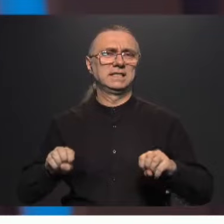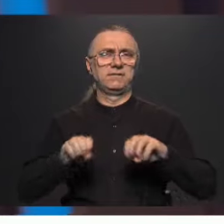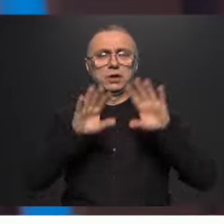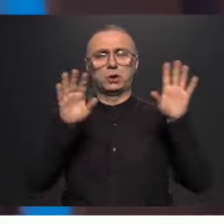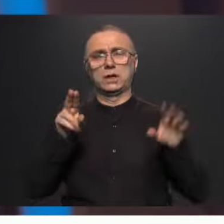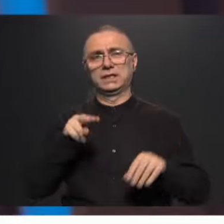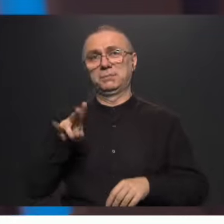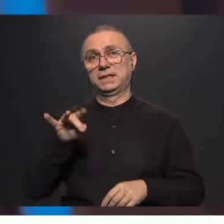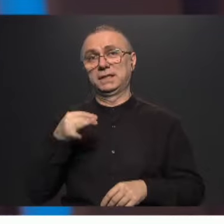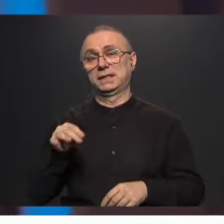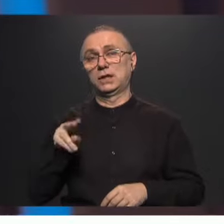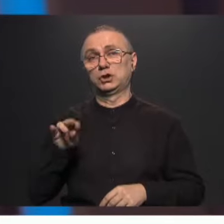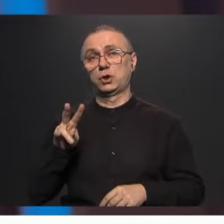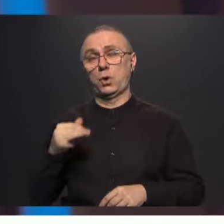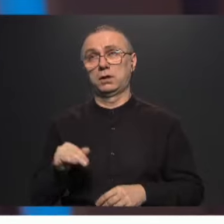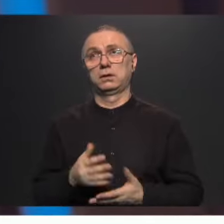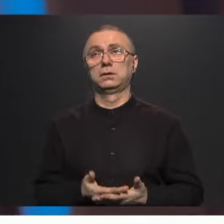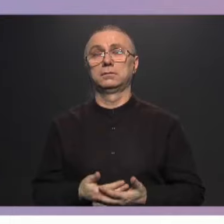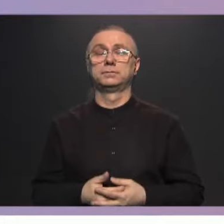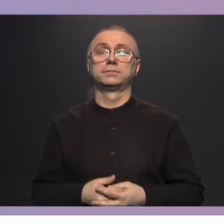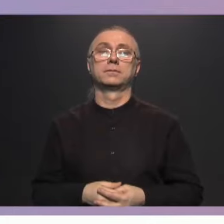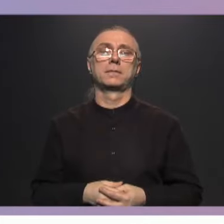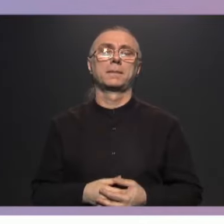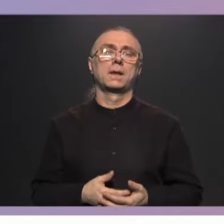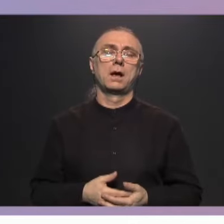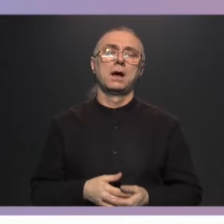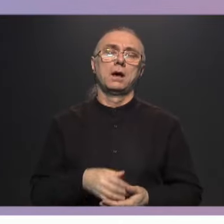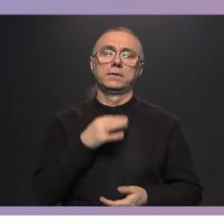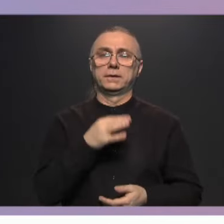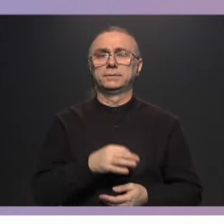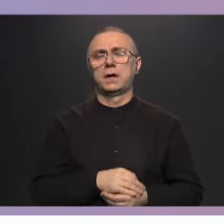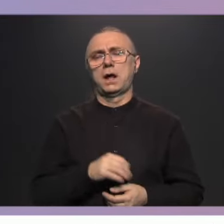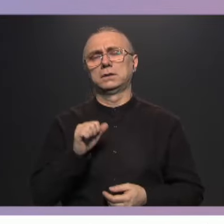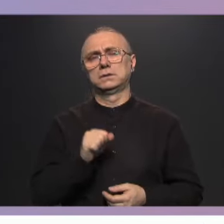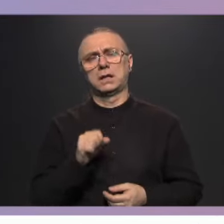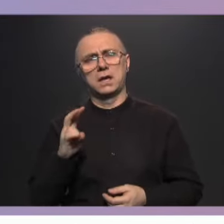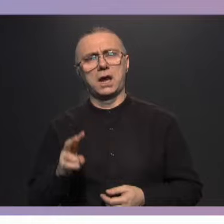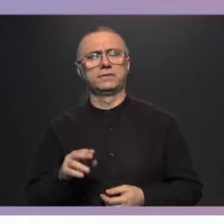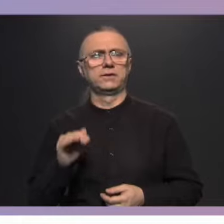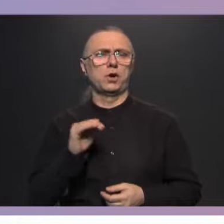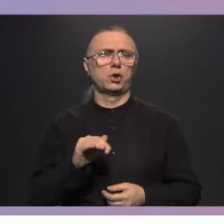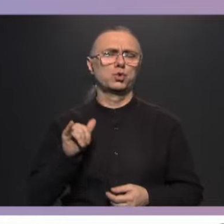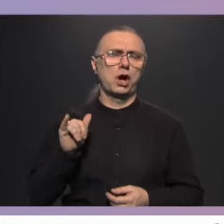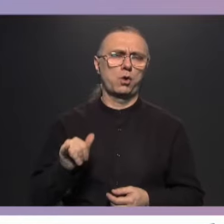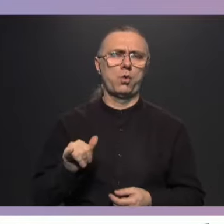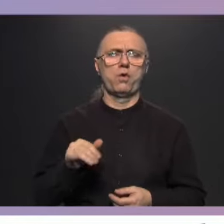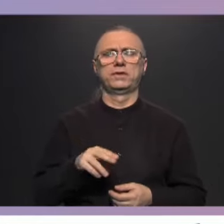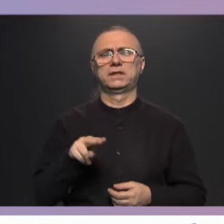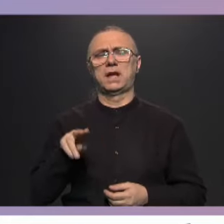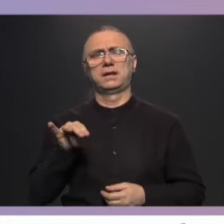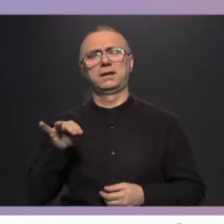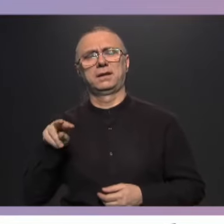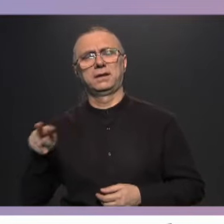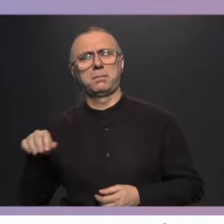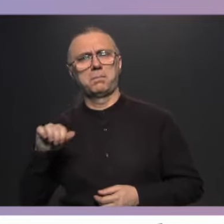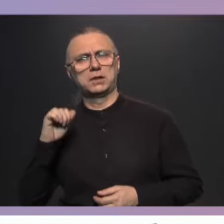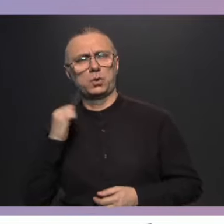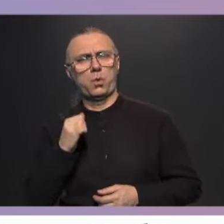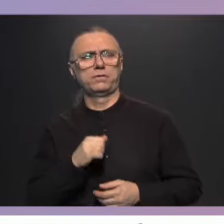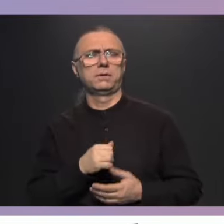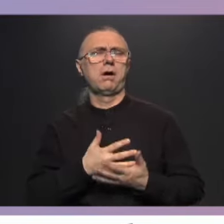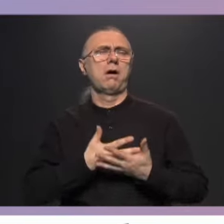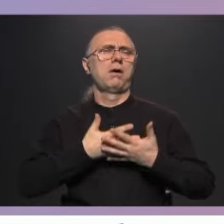применим для наших воинов? Дмитрий Донской, Александр Невский, Федор Ушаков, Даниил Московский,